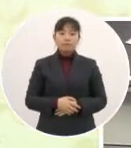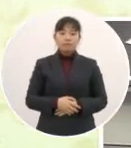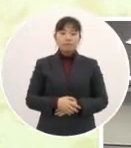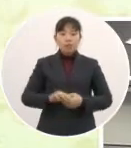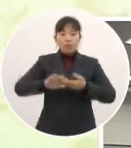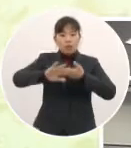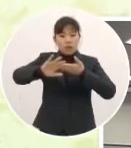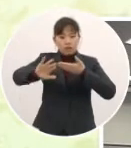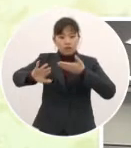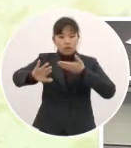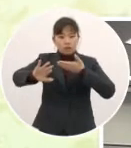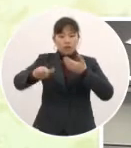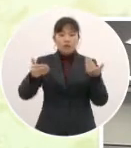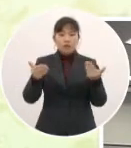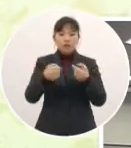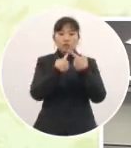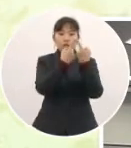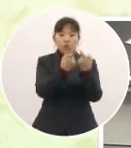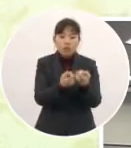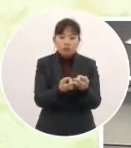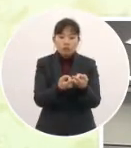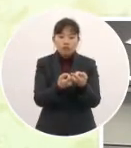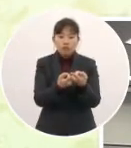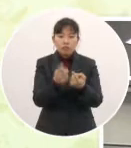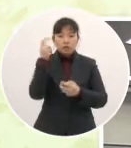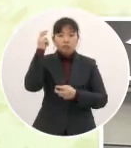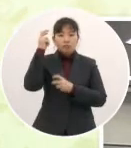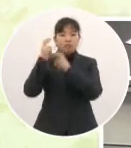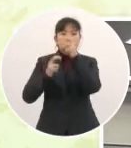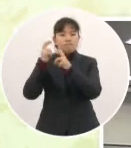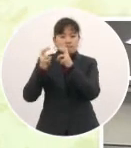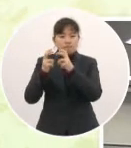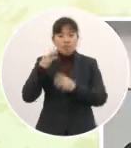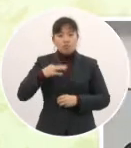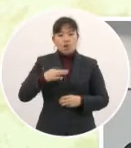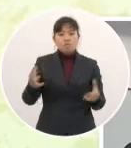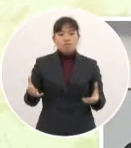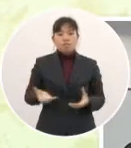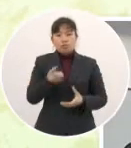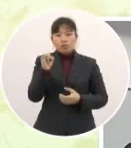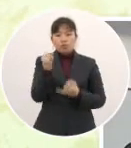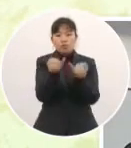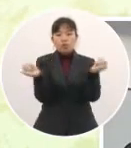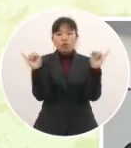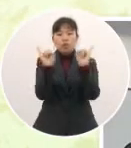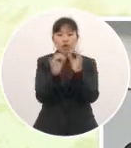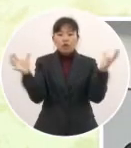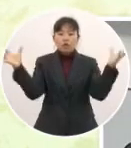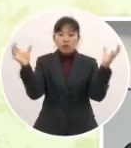その他にもね、再就職の悩みや不安を抱える女性が集まってざっ